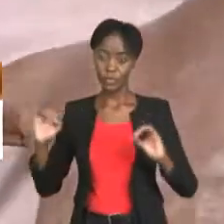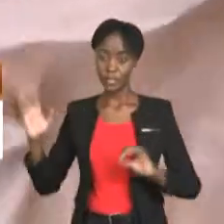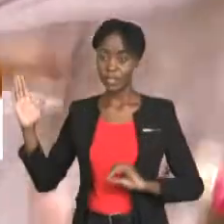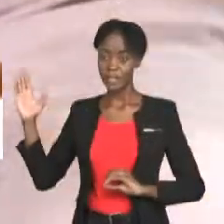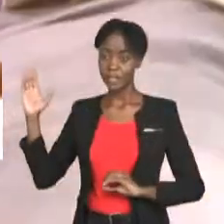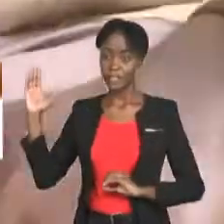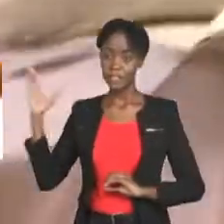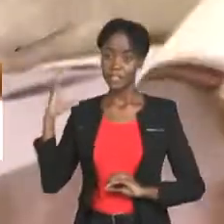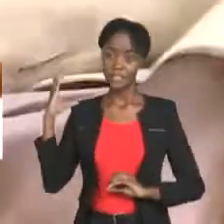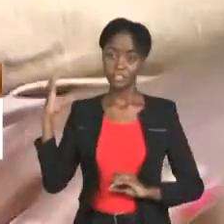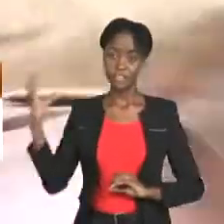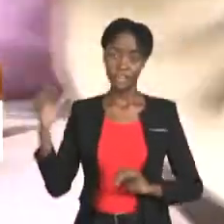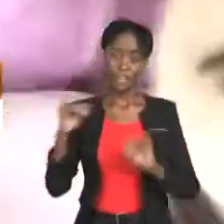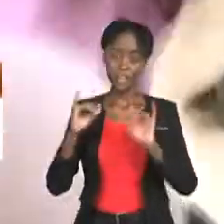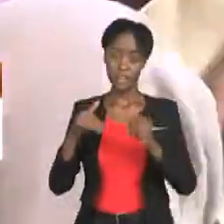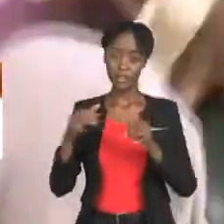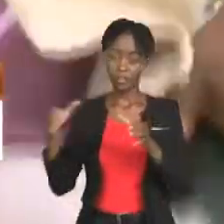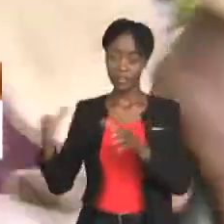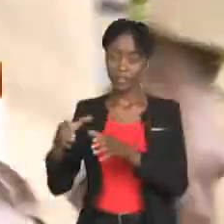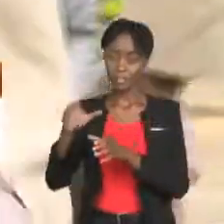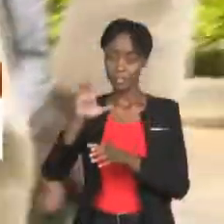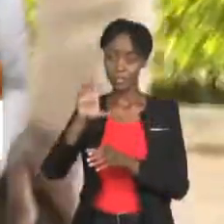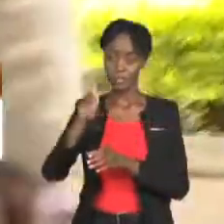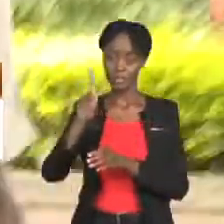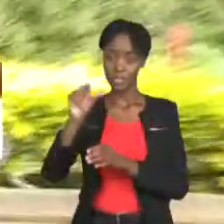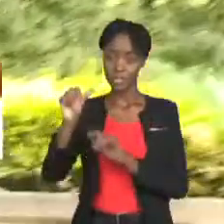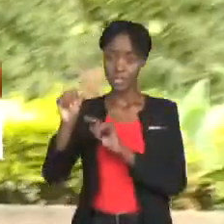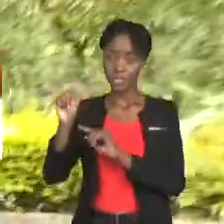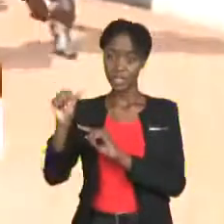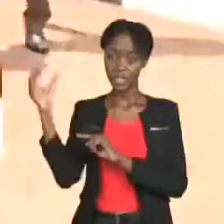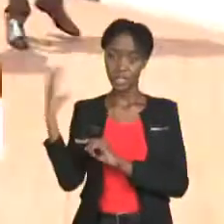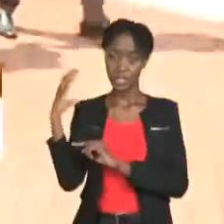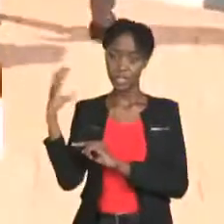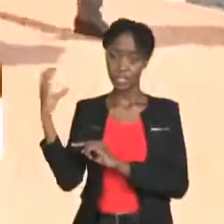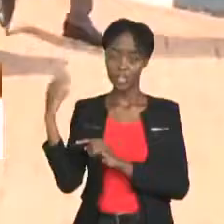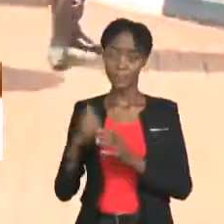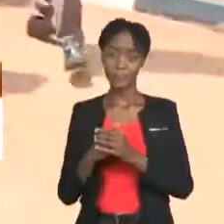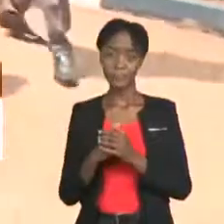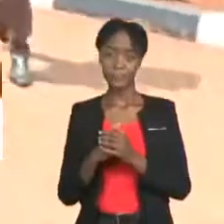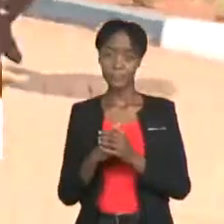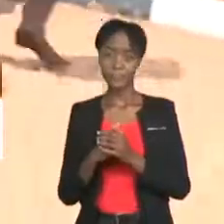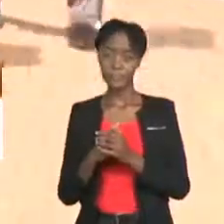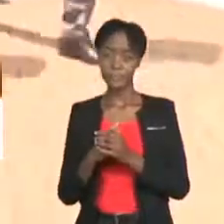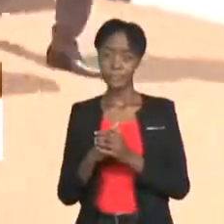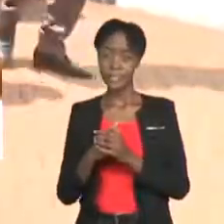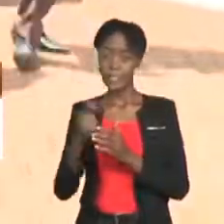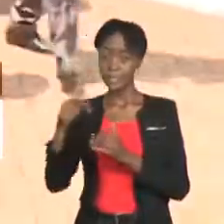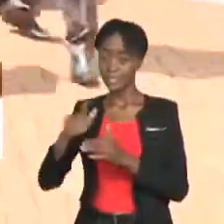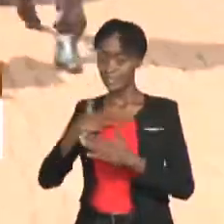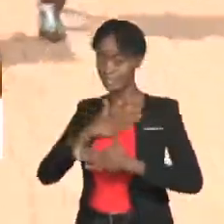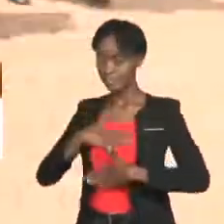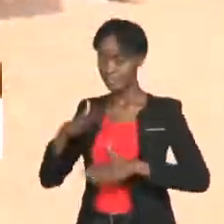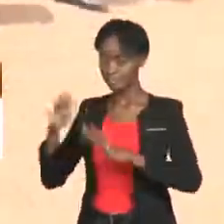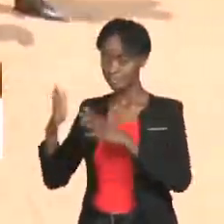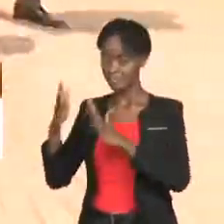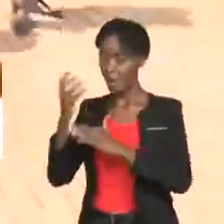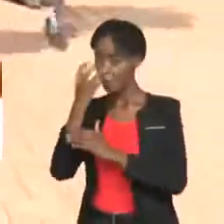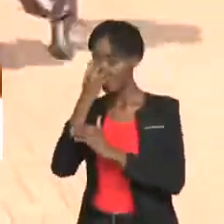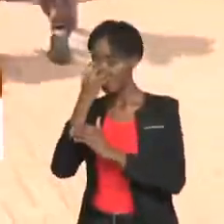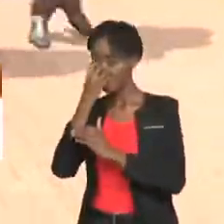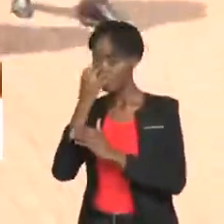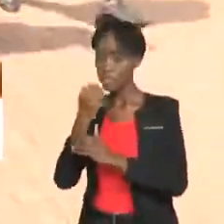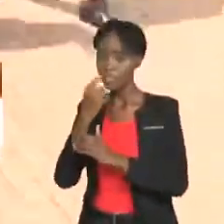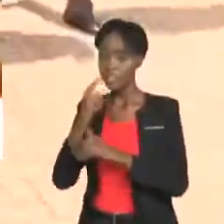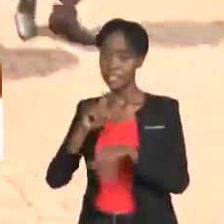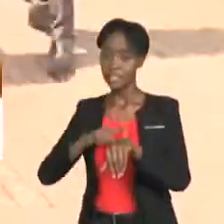Mwenyekiti wa chama kipya cha United Democratic Alliance UDA Johnston Muthama amemshabikia naibu wa Rais William Ruto na kusema kuwa wakati wa uchaguzi